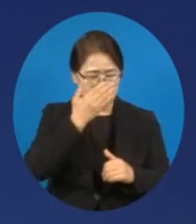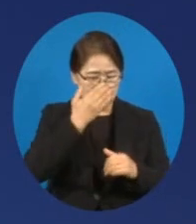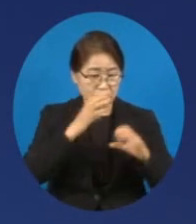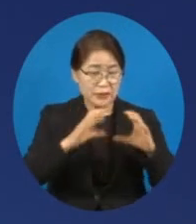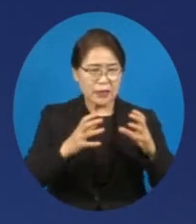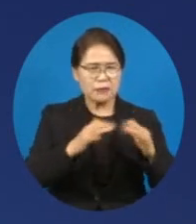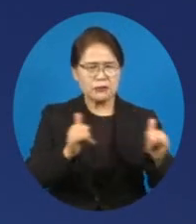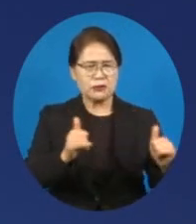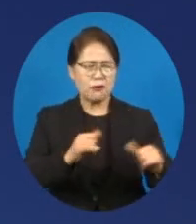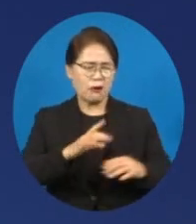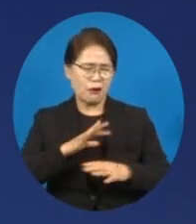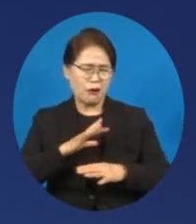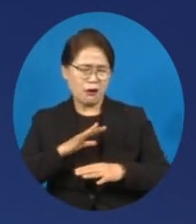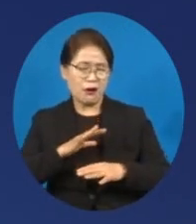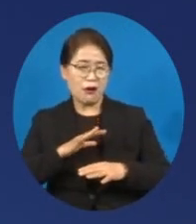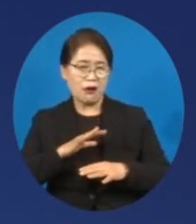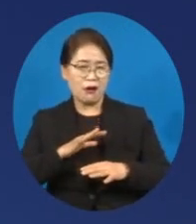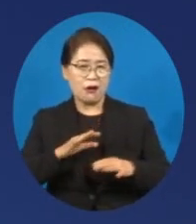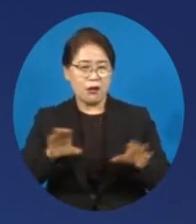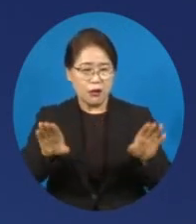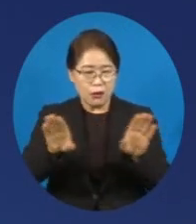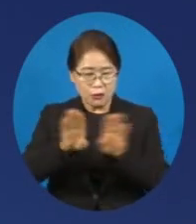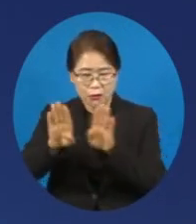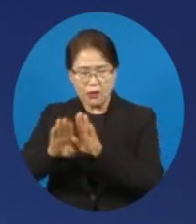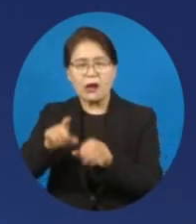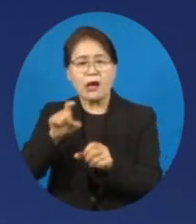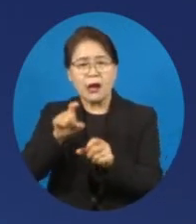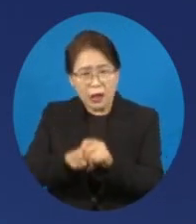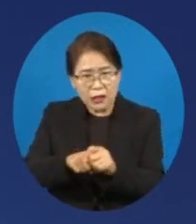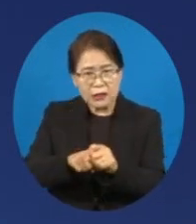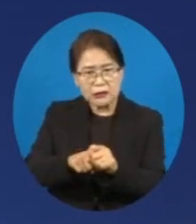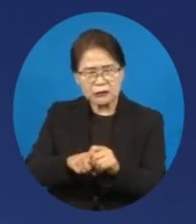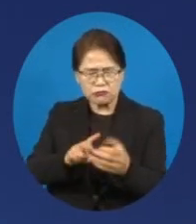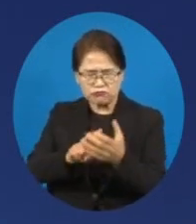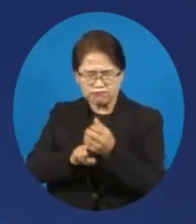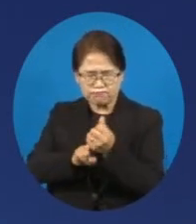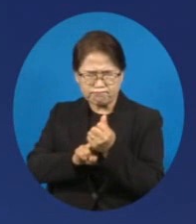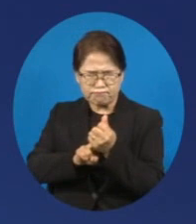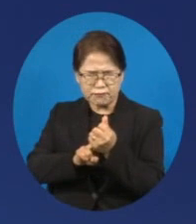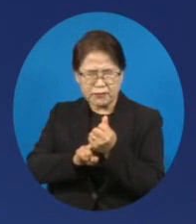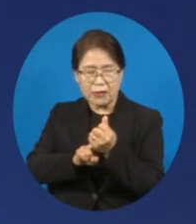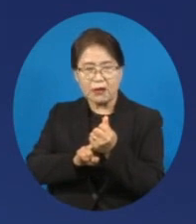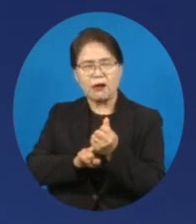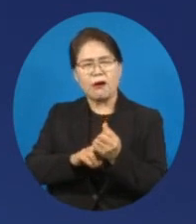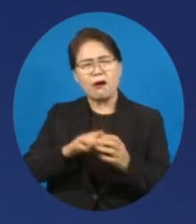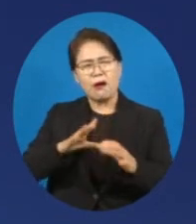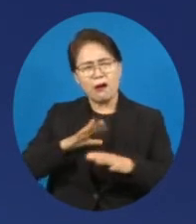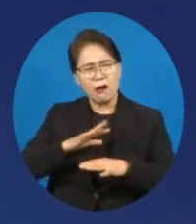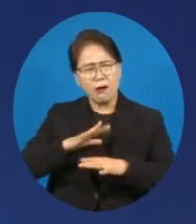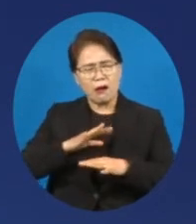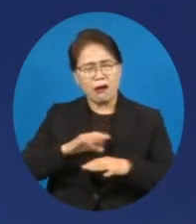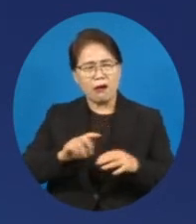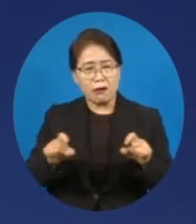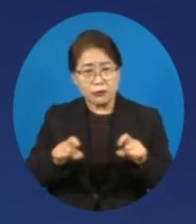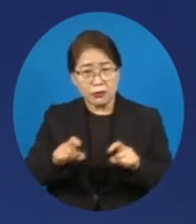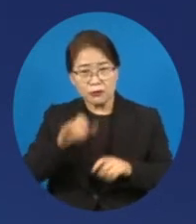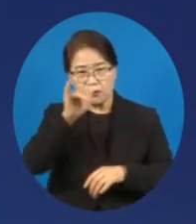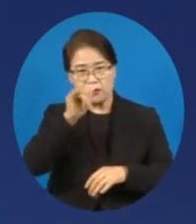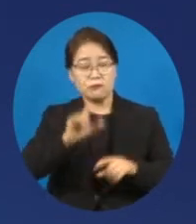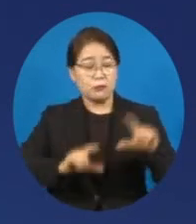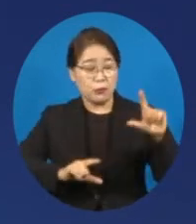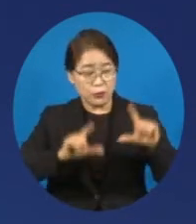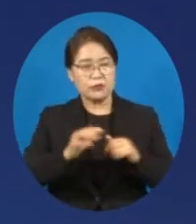두려워서 문을 꼭꼭 걸어 잠그고 지금 숨어 있단 말입니다 두려워 떨고 있어요 여러분